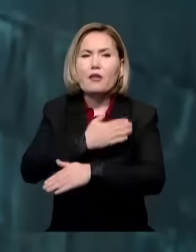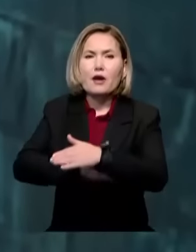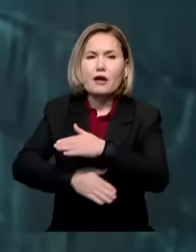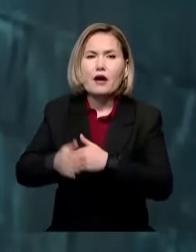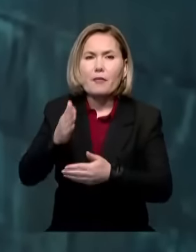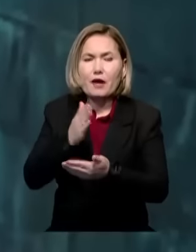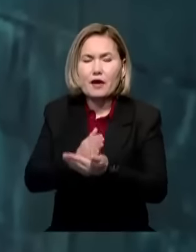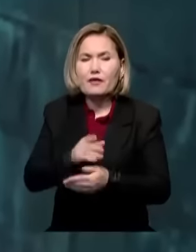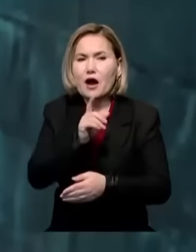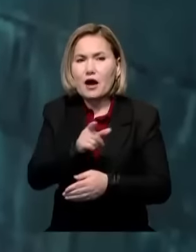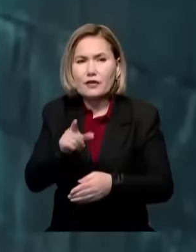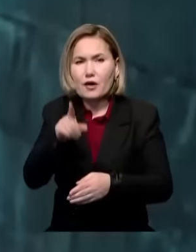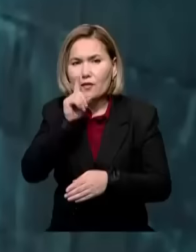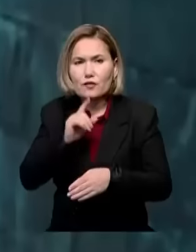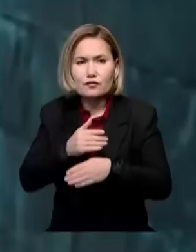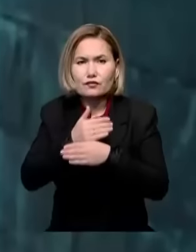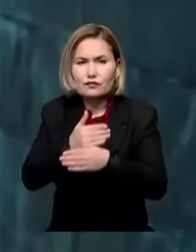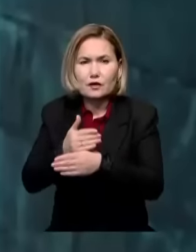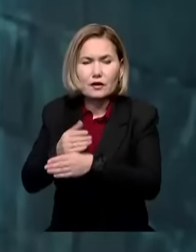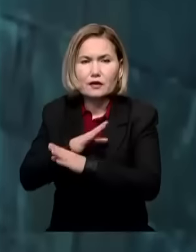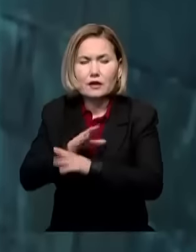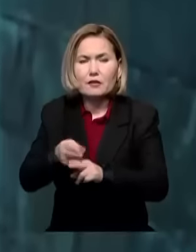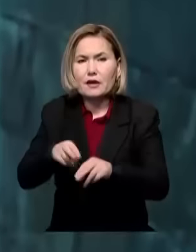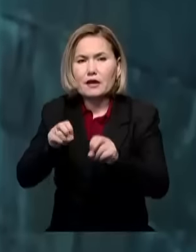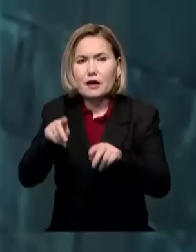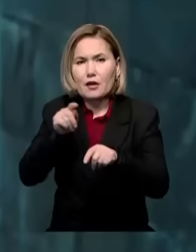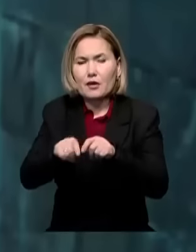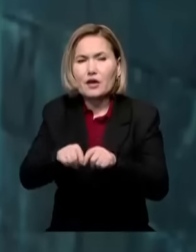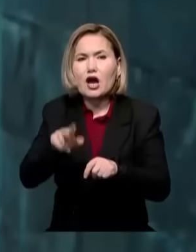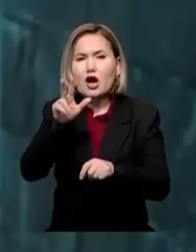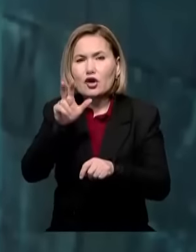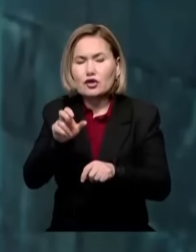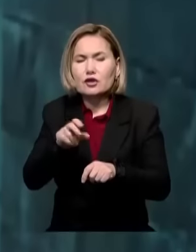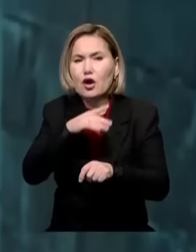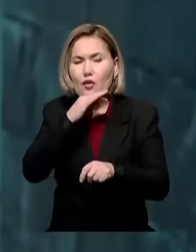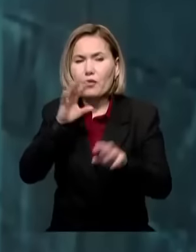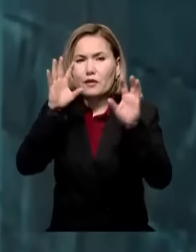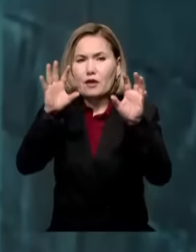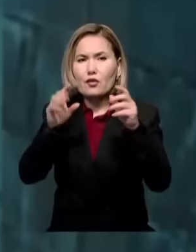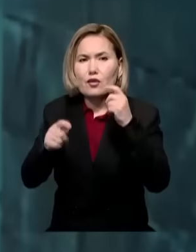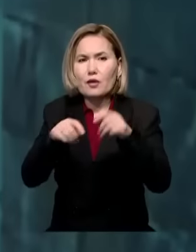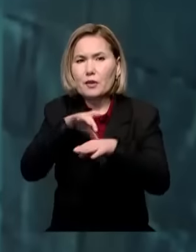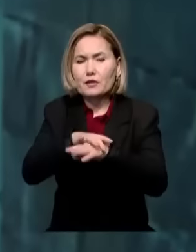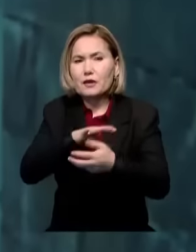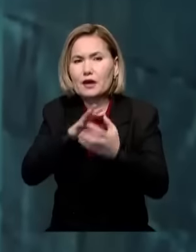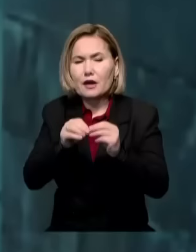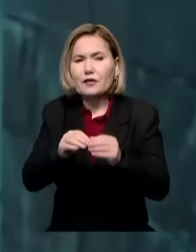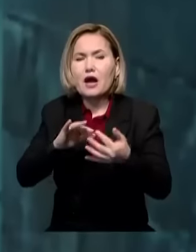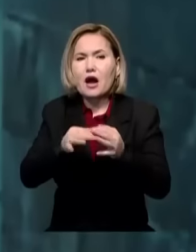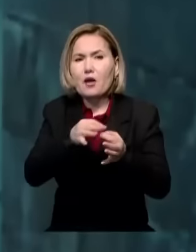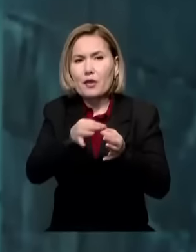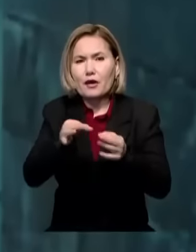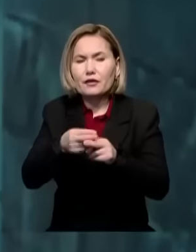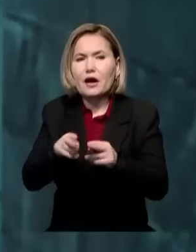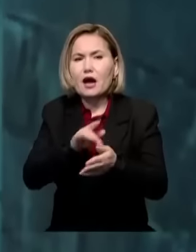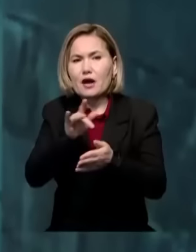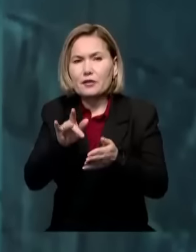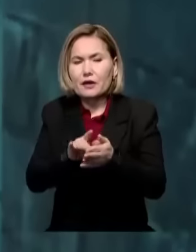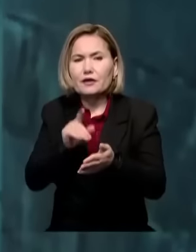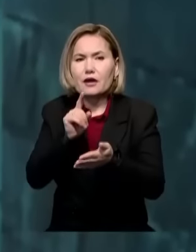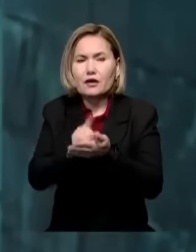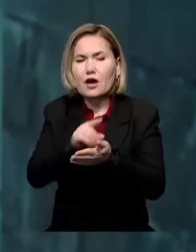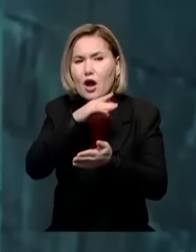бар жандарға жағдай жасалмаған. Арнайы тексеріс кезінде 300-ден астам кемшілік анықталған. Ауылдарда айтпағанда қаланың өзінде